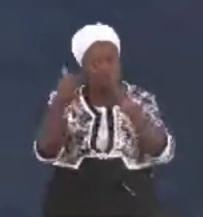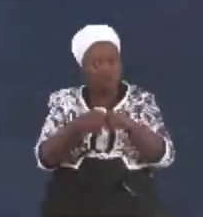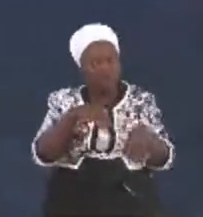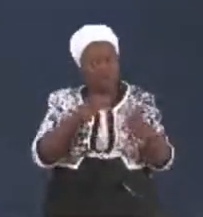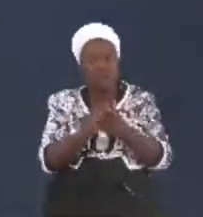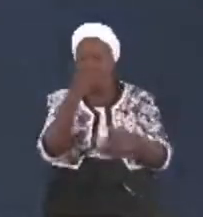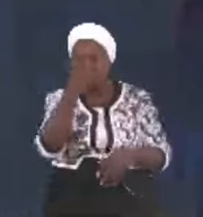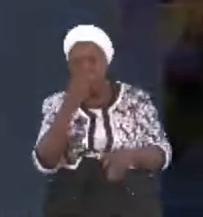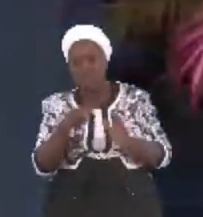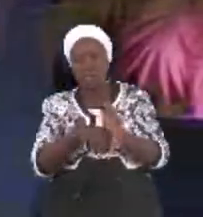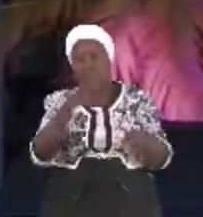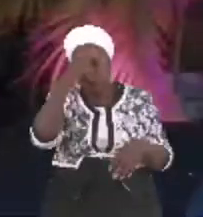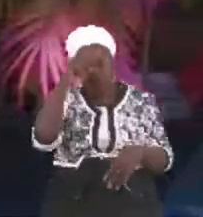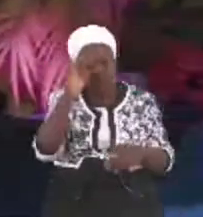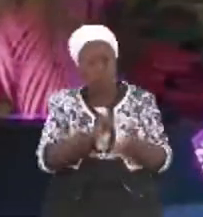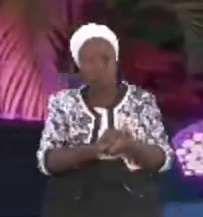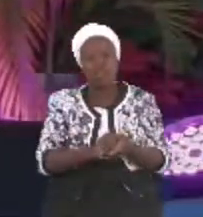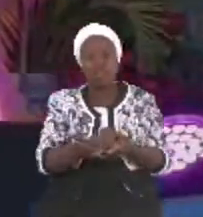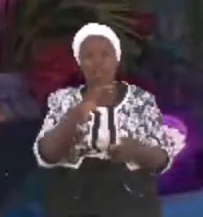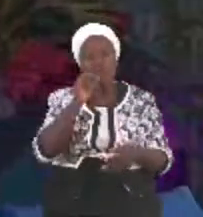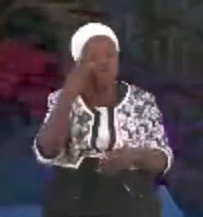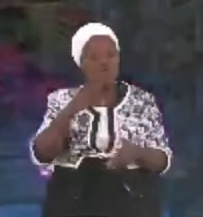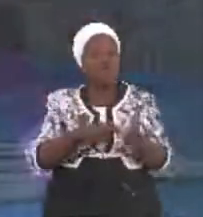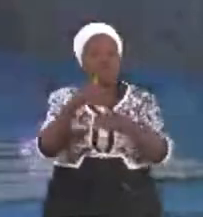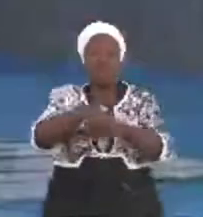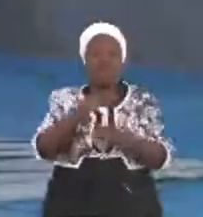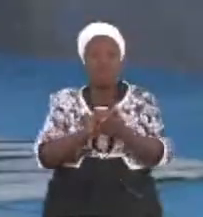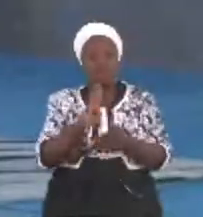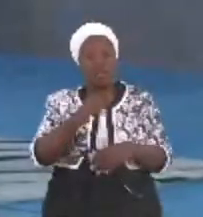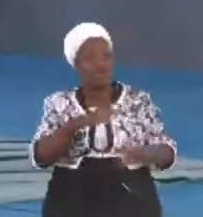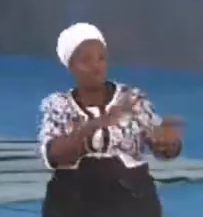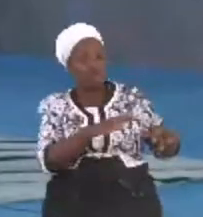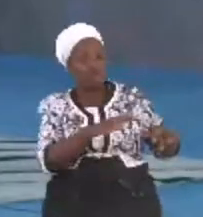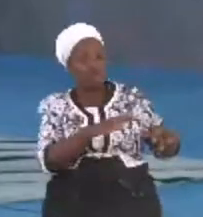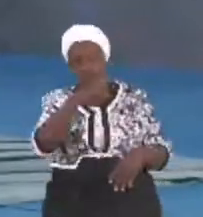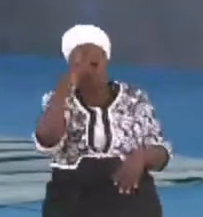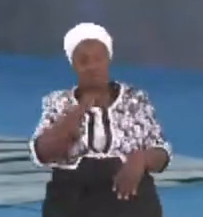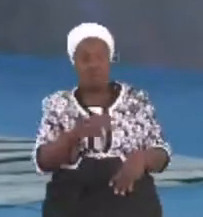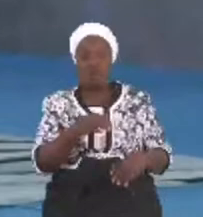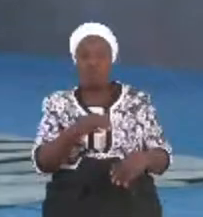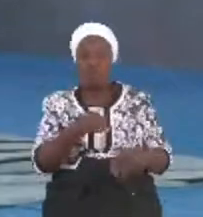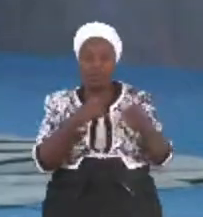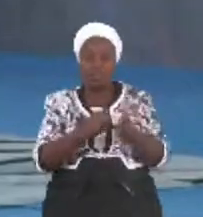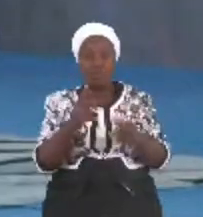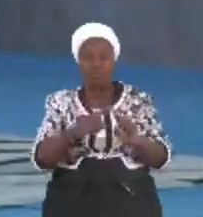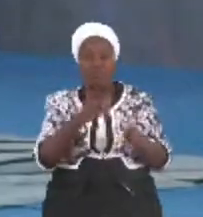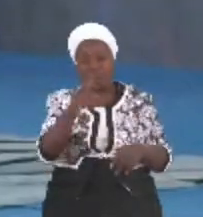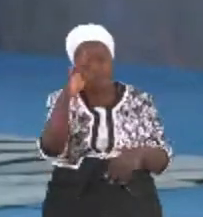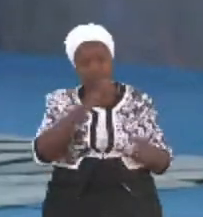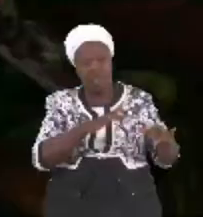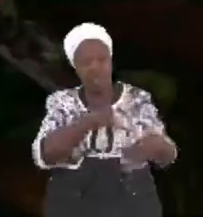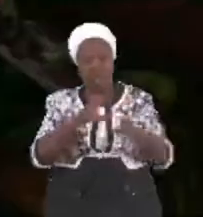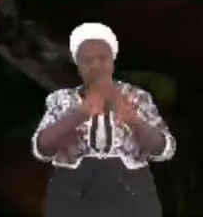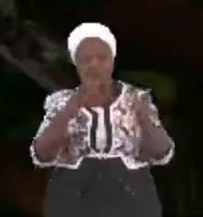dans cette cité. Et pour cela, tu verras ce soir, pas la miséricorde, pas par mérite, la miséricorde. Il va ouvrir tes